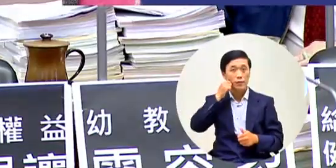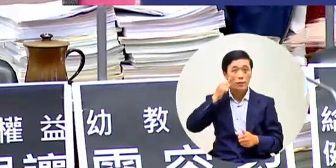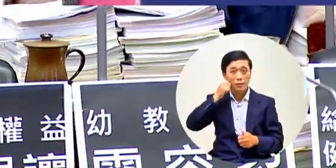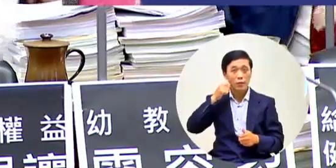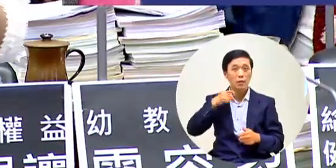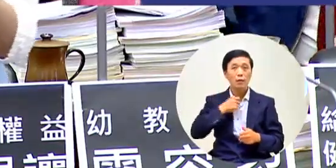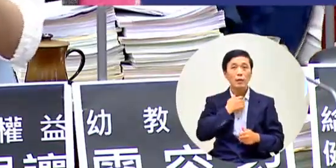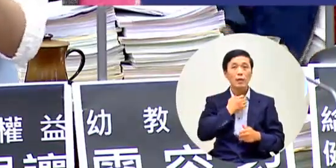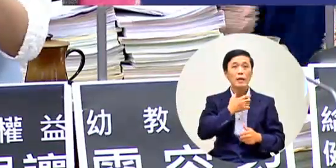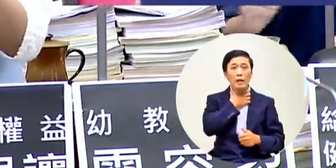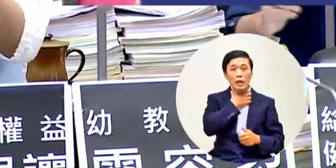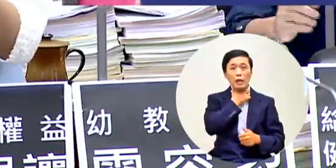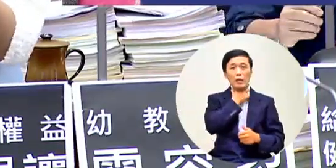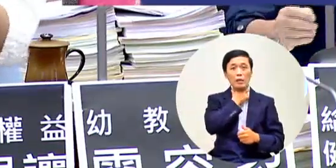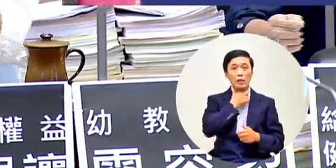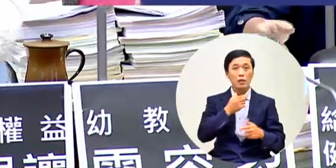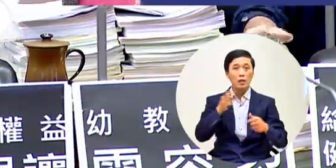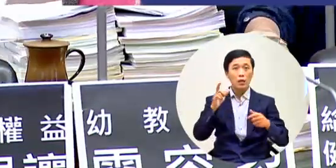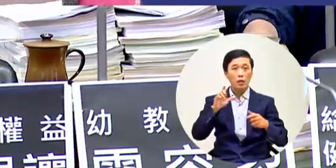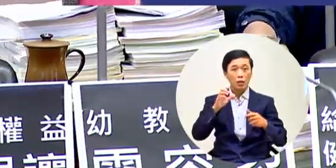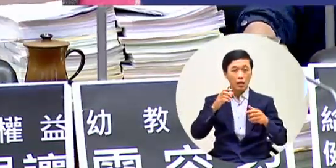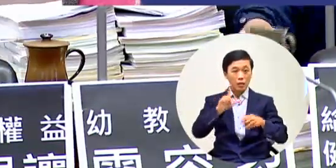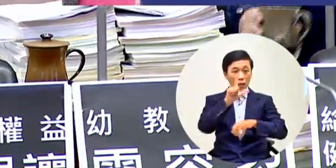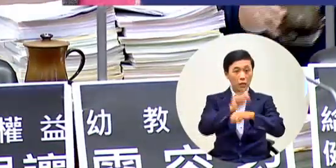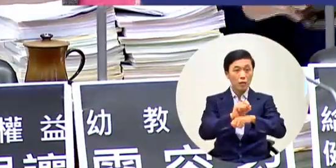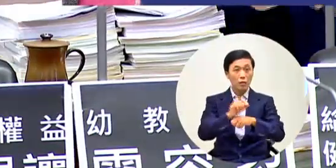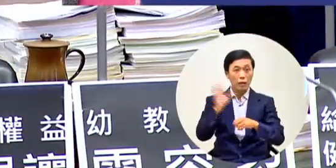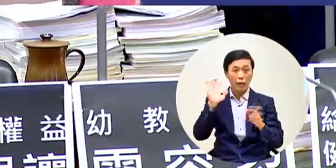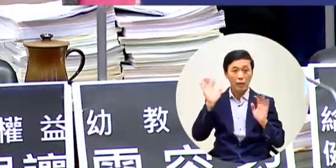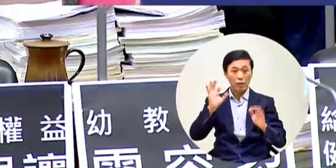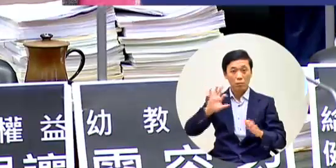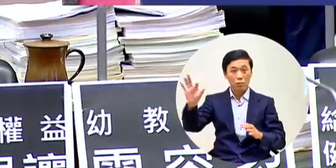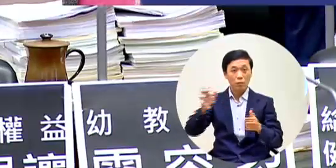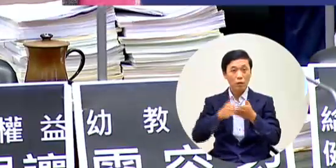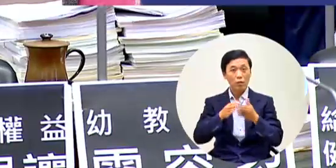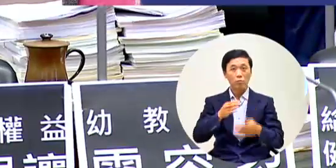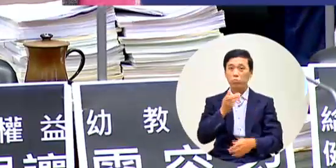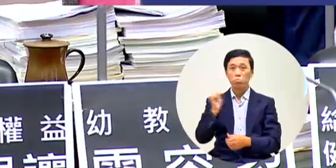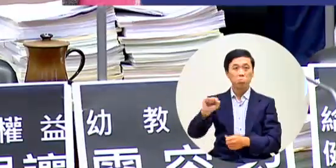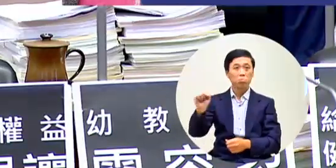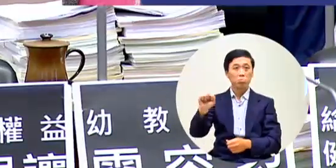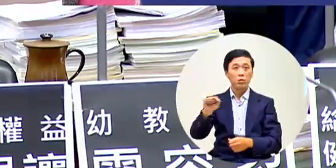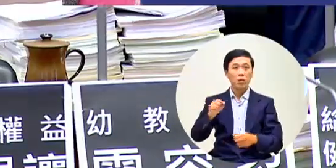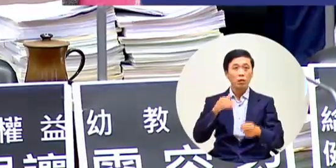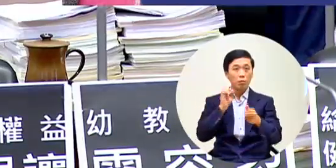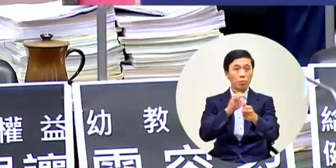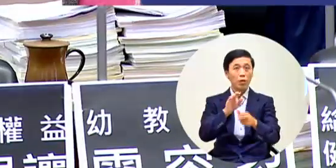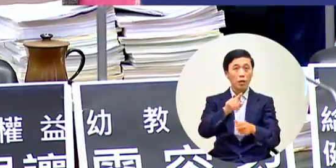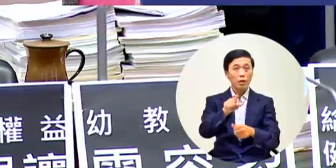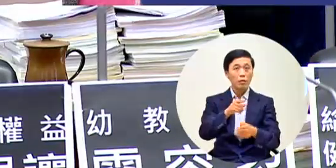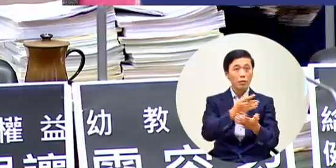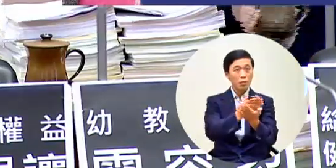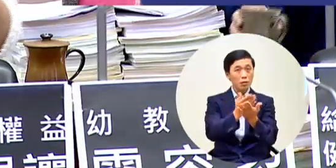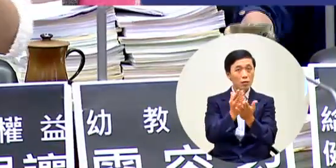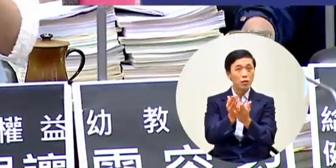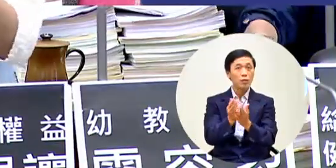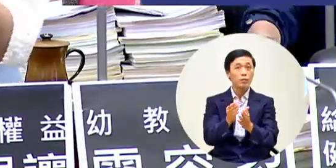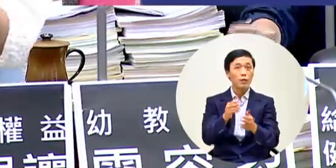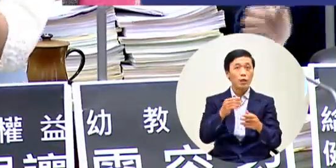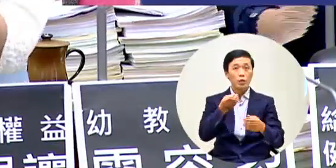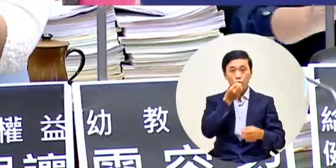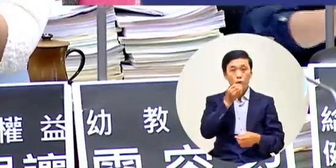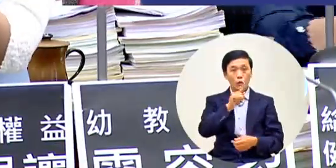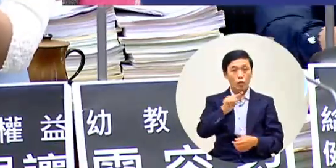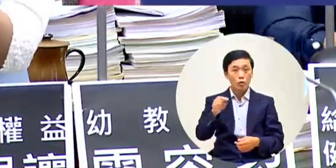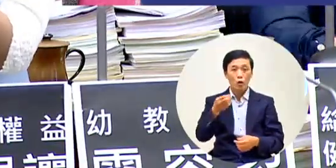在裤子上，大便大在裤子上，跟孩子说你没人爱，没人要，摧毁孩子的自信。吃饭的时候要